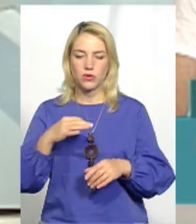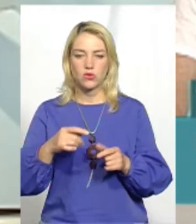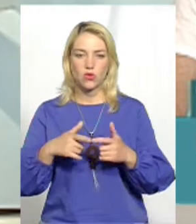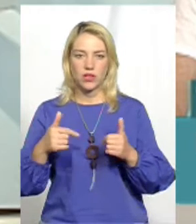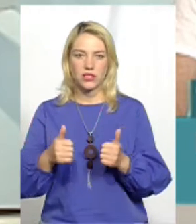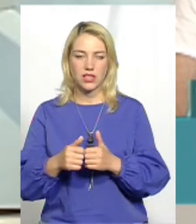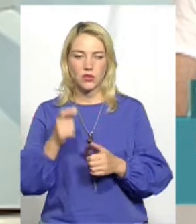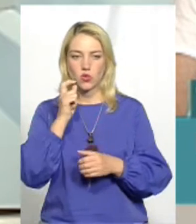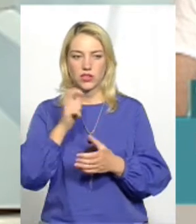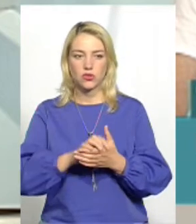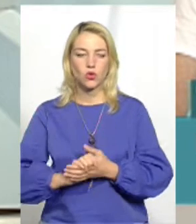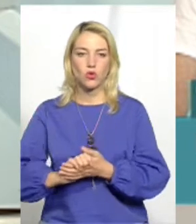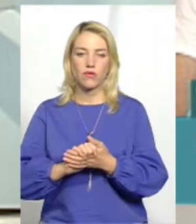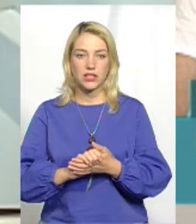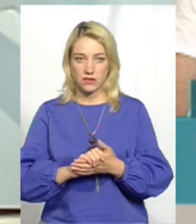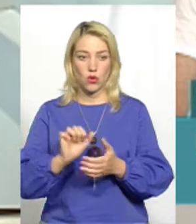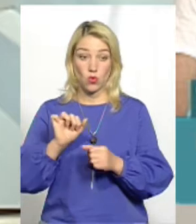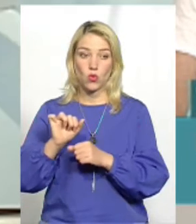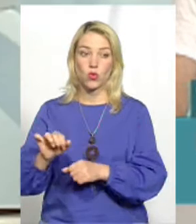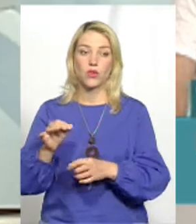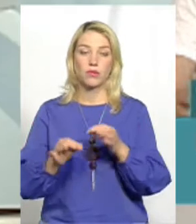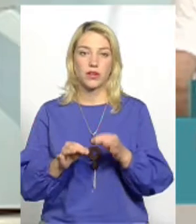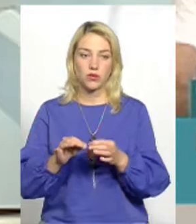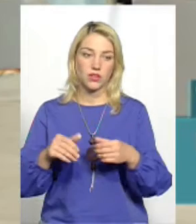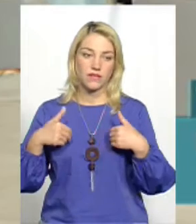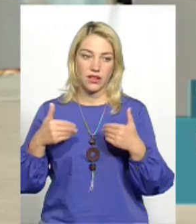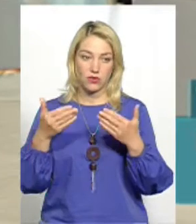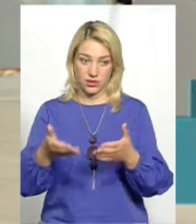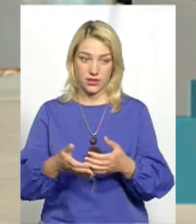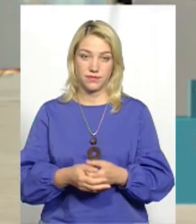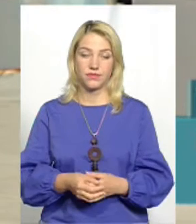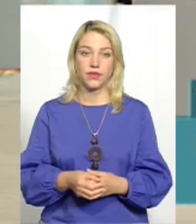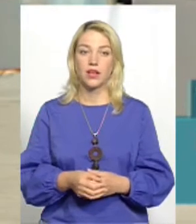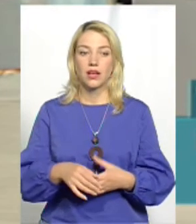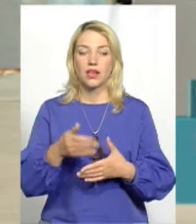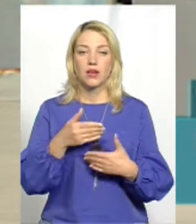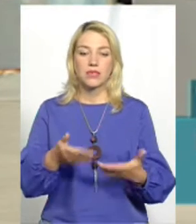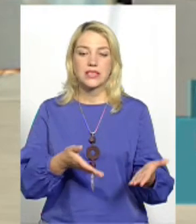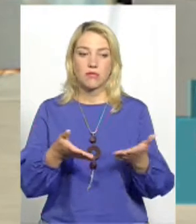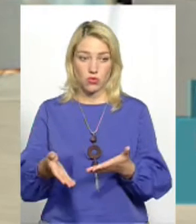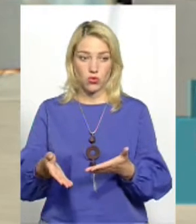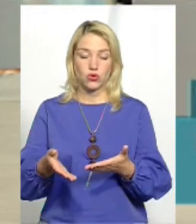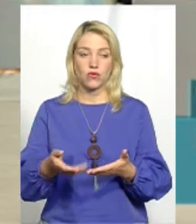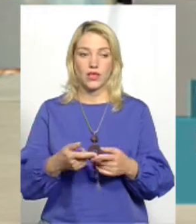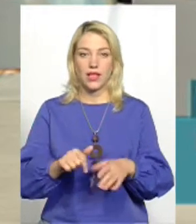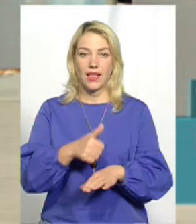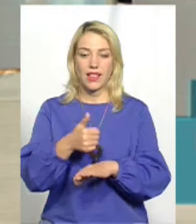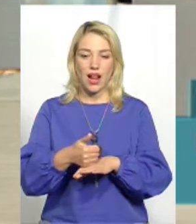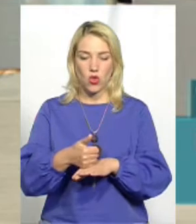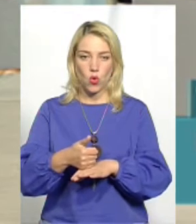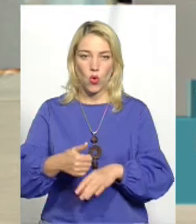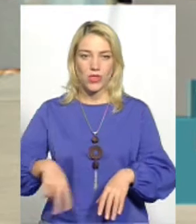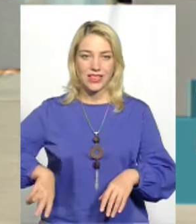організації Українського товариства охорони природи. Вітаю вас, пане Юрію. Вітаю. Ми запрошували генерального